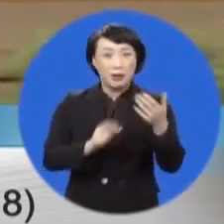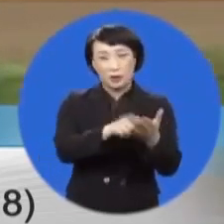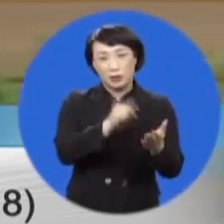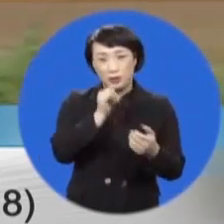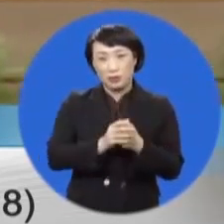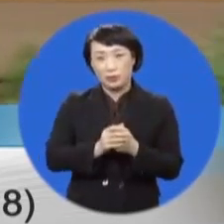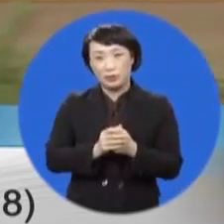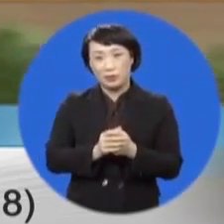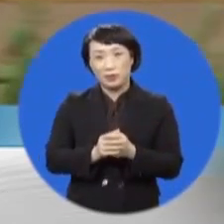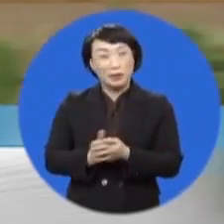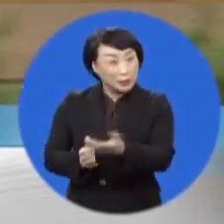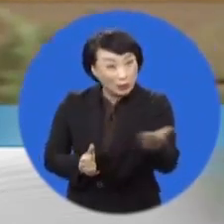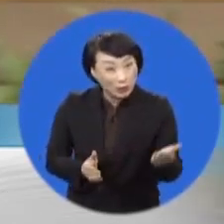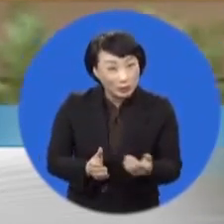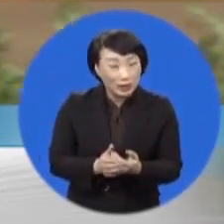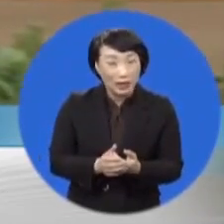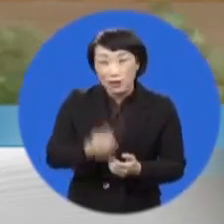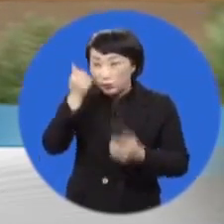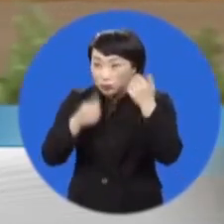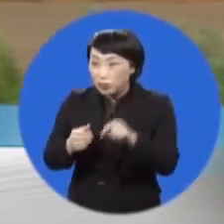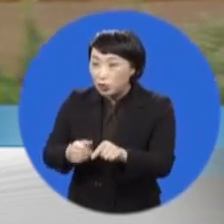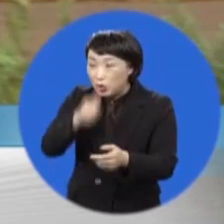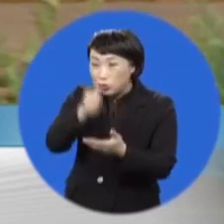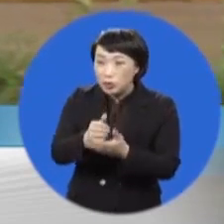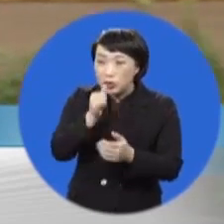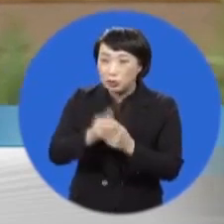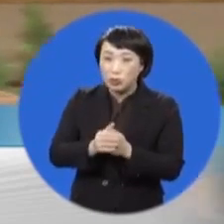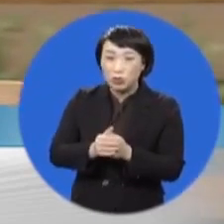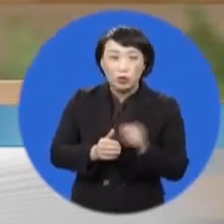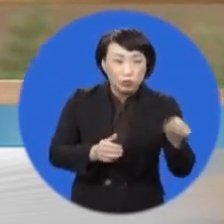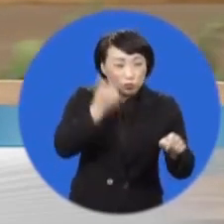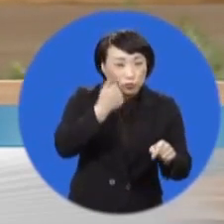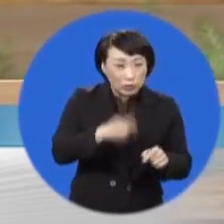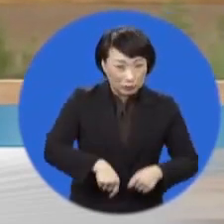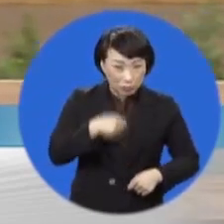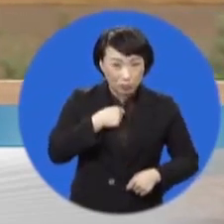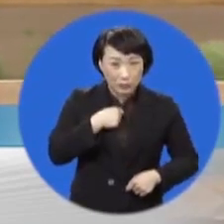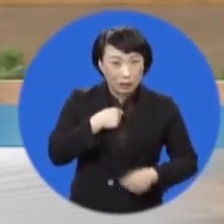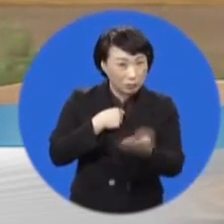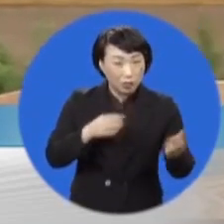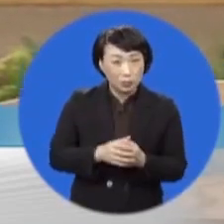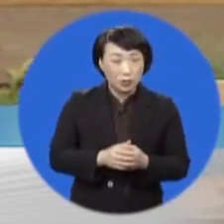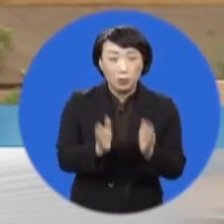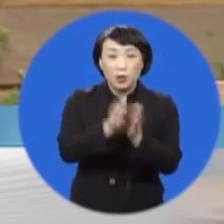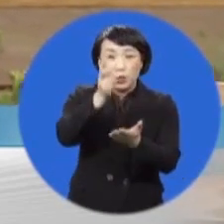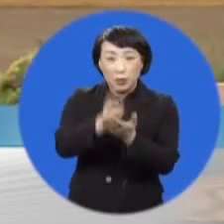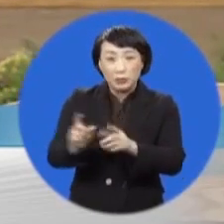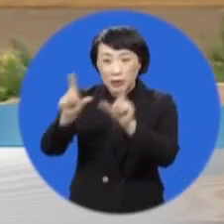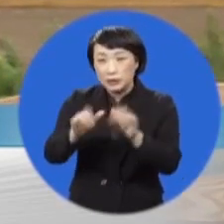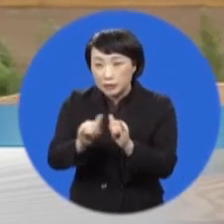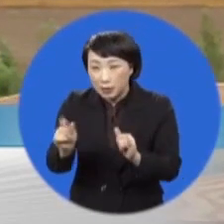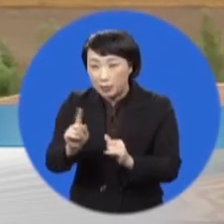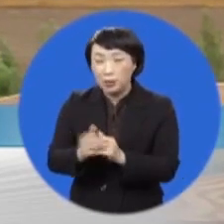야 니가 누구 만 쥐 입구 무기만 의롭다 율법 으로 사랑하는